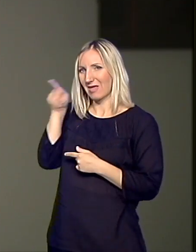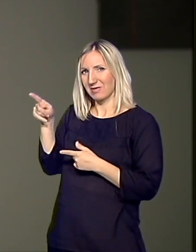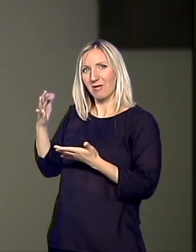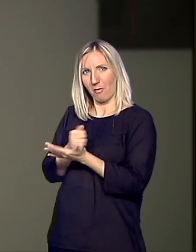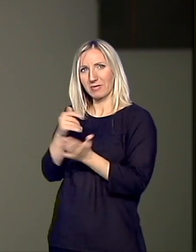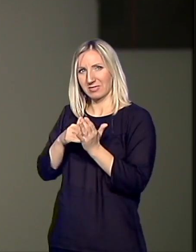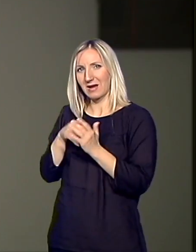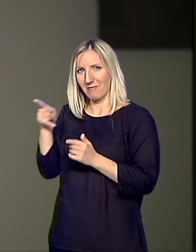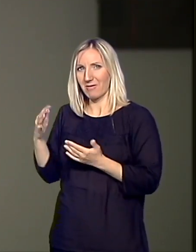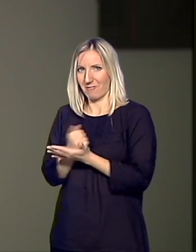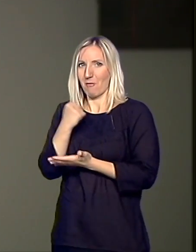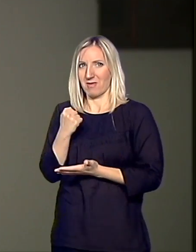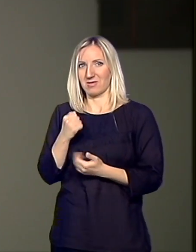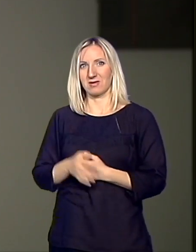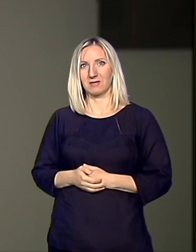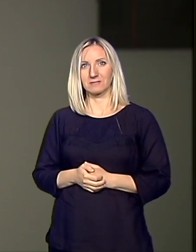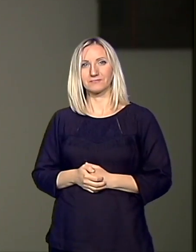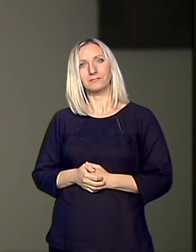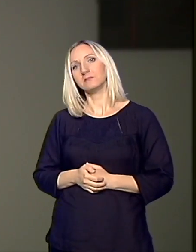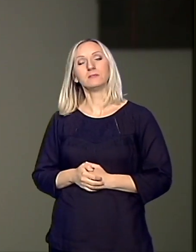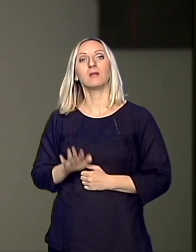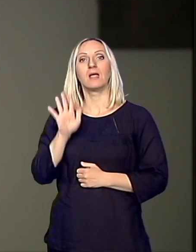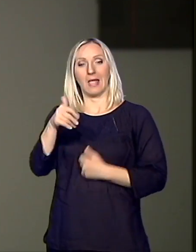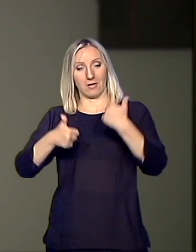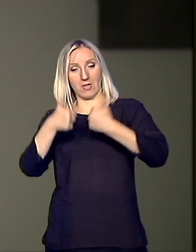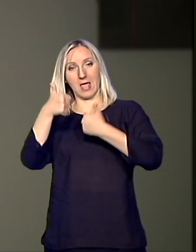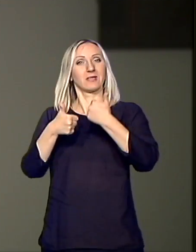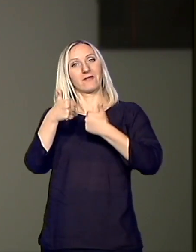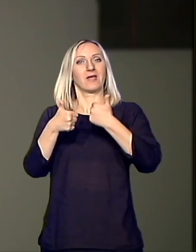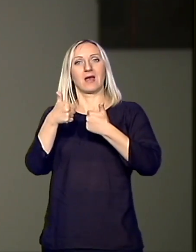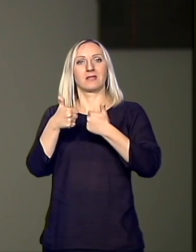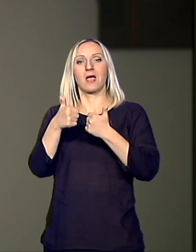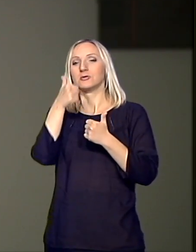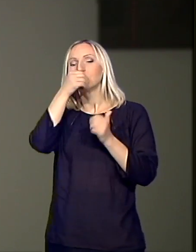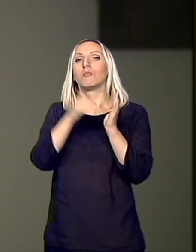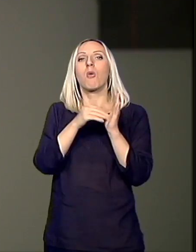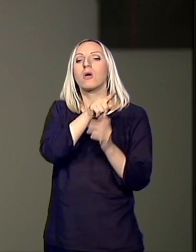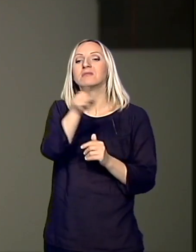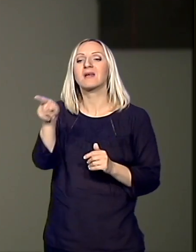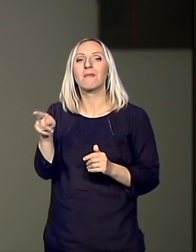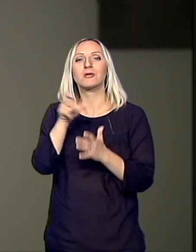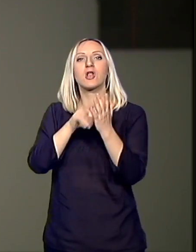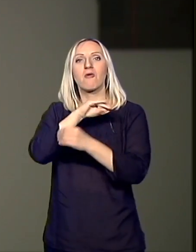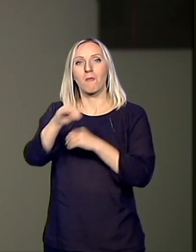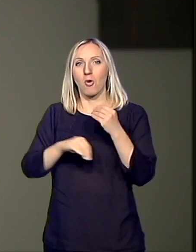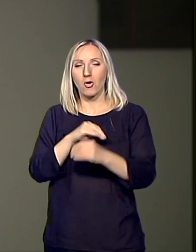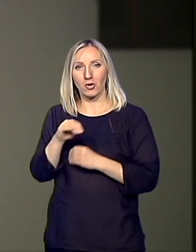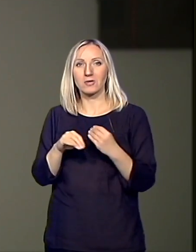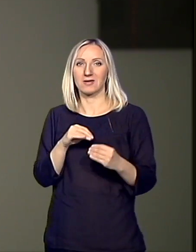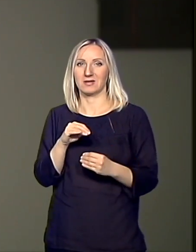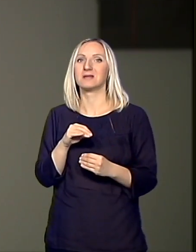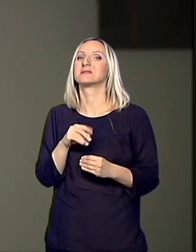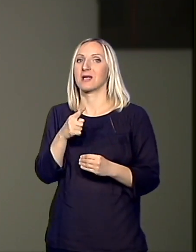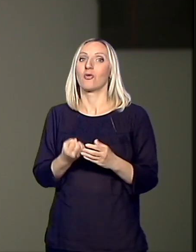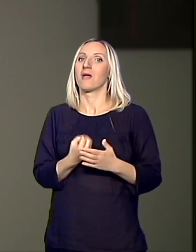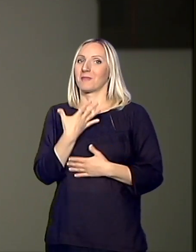pobedi, njemu je to potrebno. Takva vrsta nadmiranja nad potrebama emotivnim svojih ukućana, ono je što odlikuje